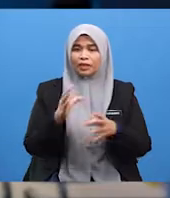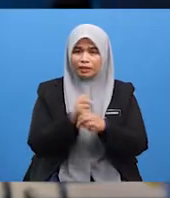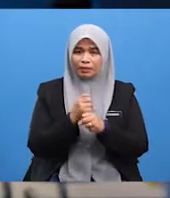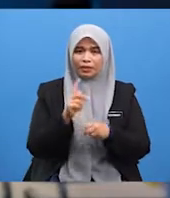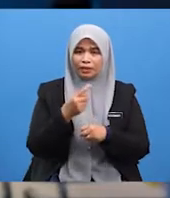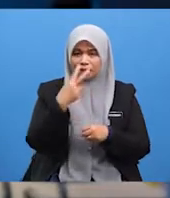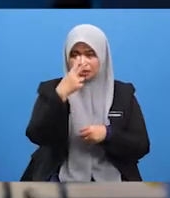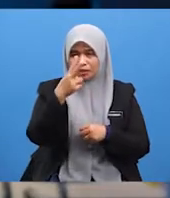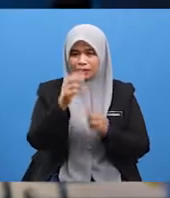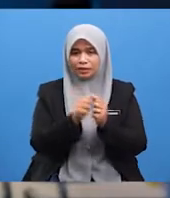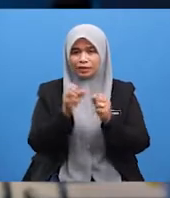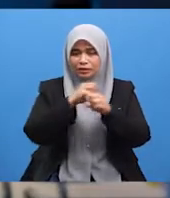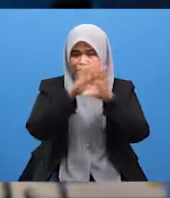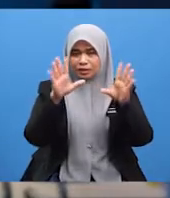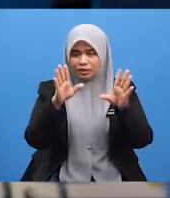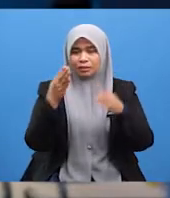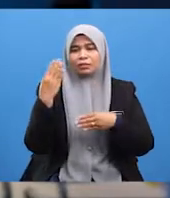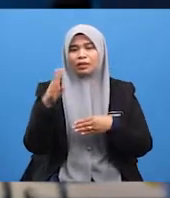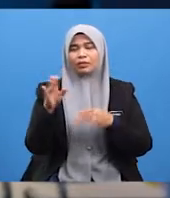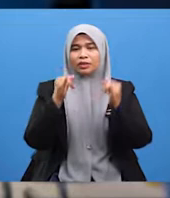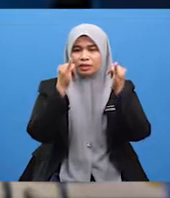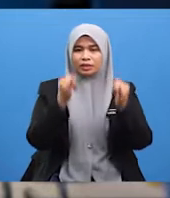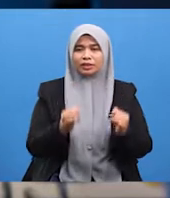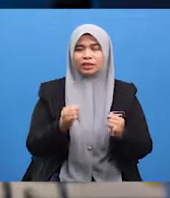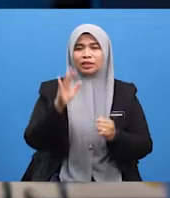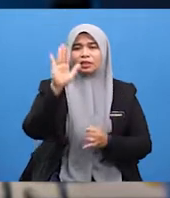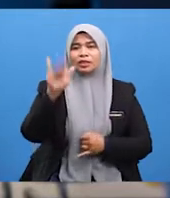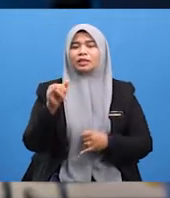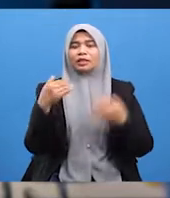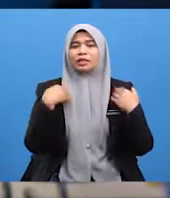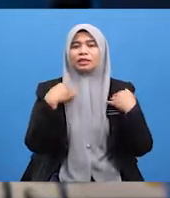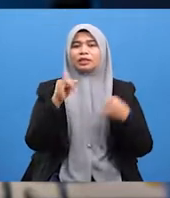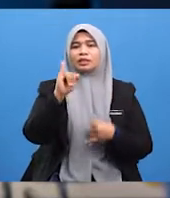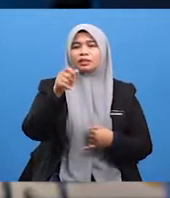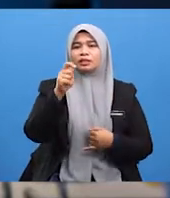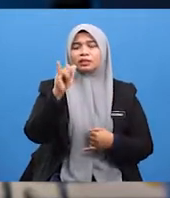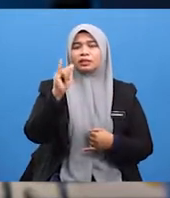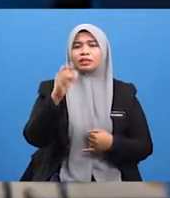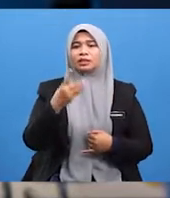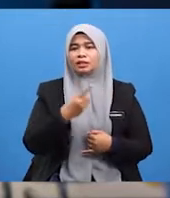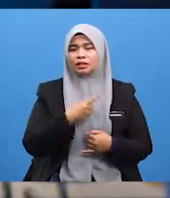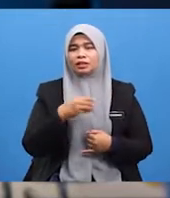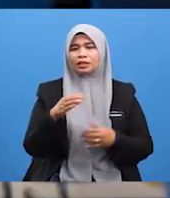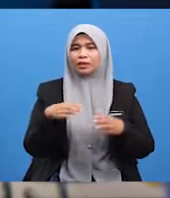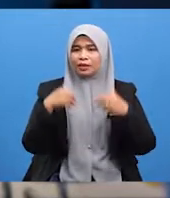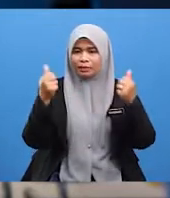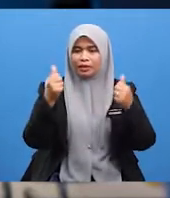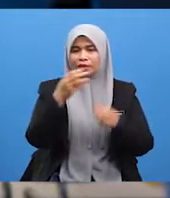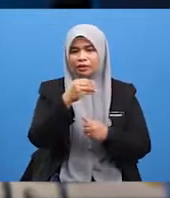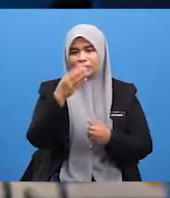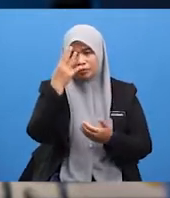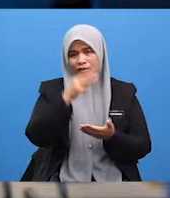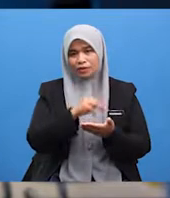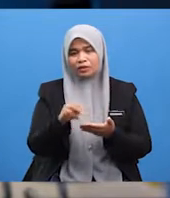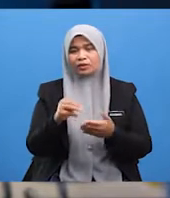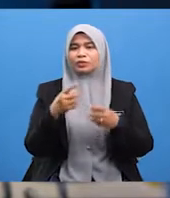Dapat kita lihat dengan jelas bahawa insan yang mempunyai jati diri hebat dan mulia ini sudah tentu